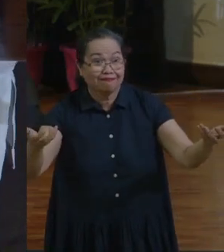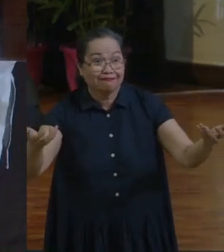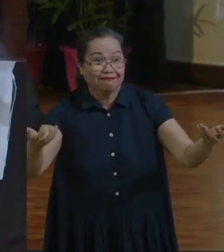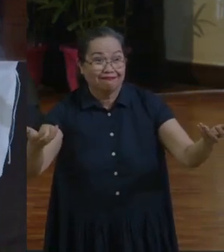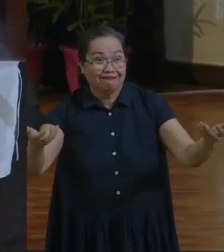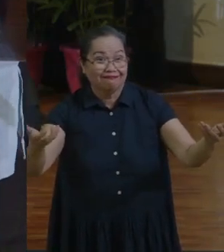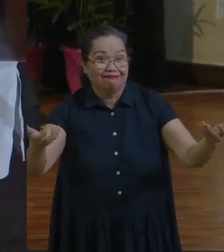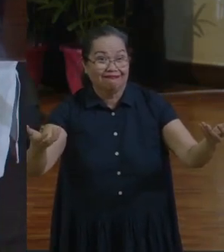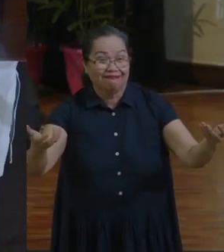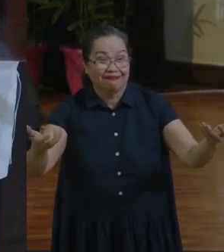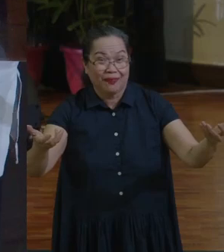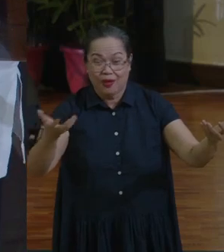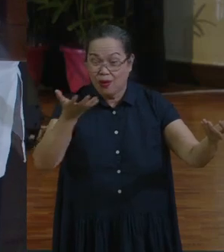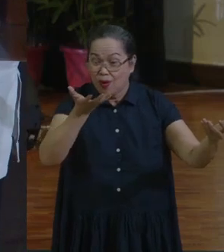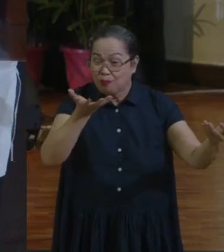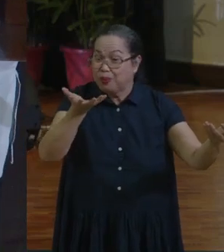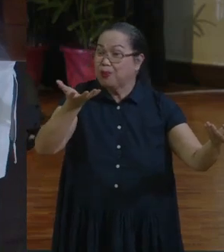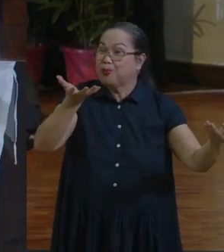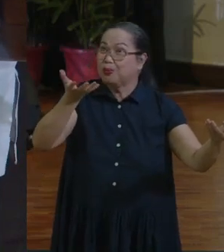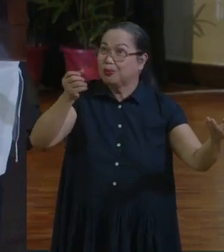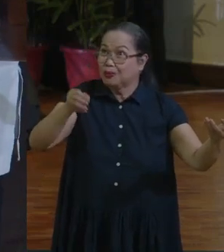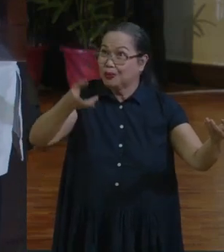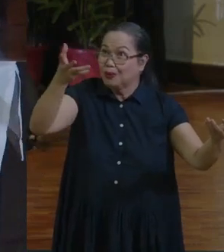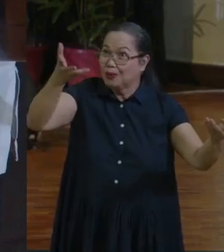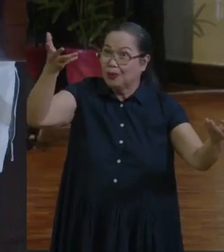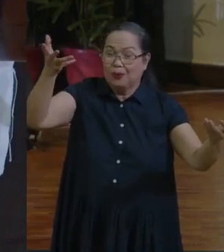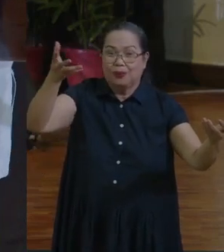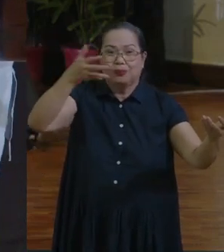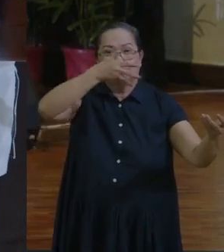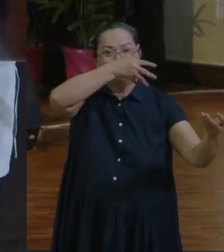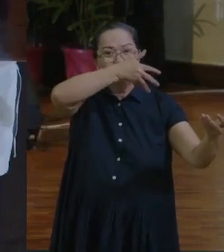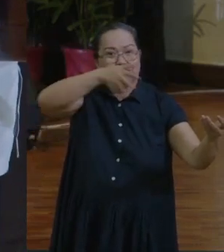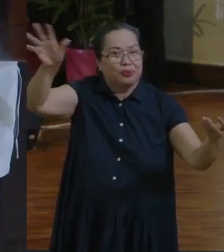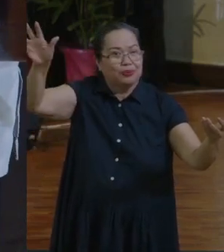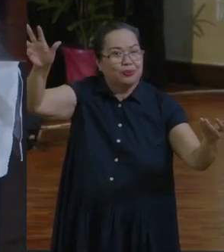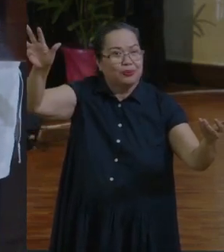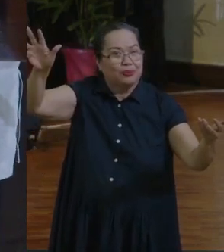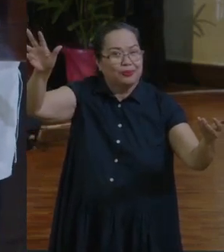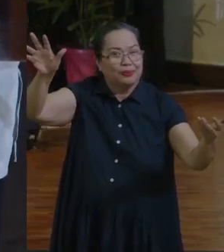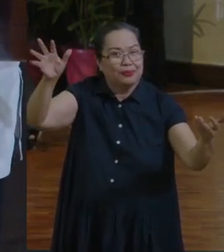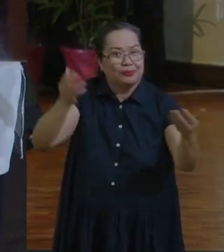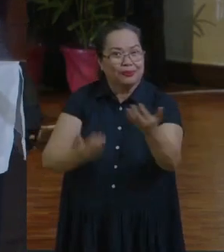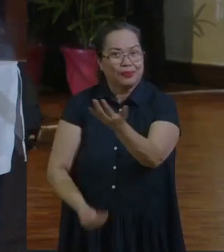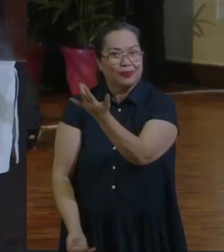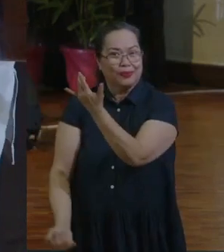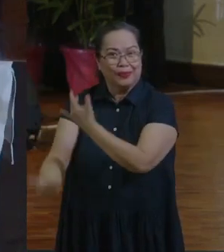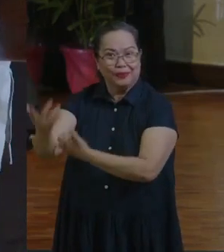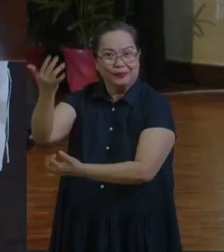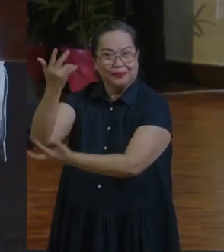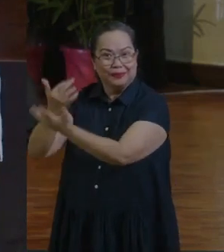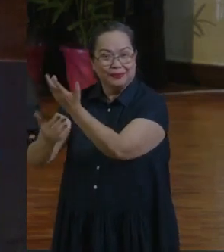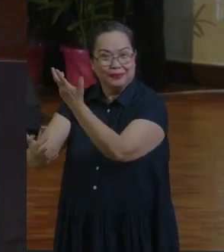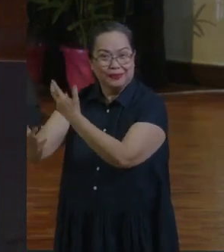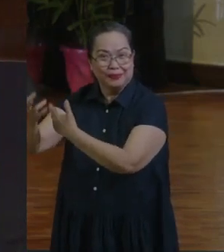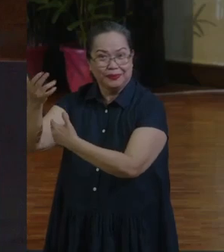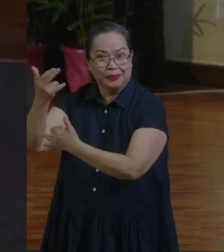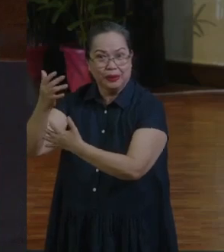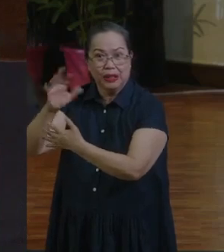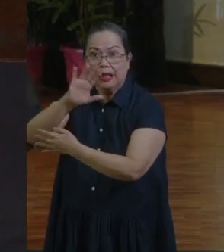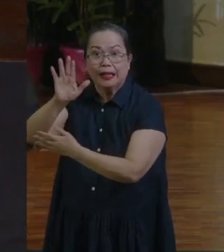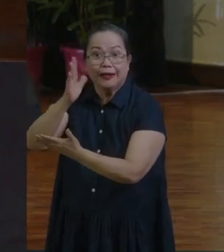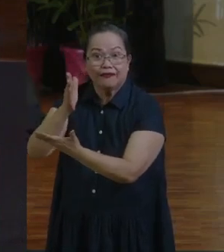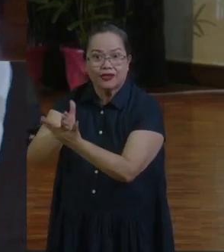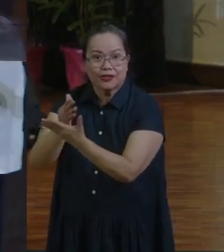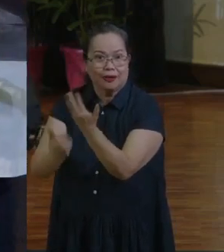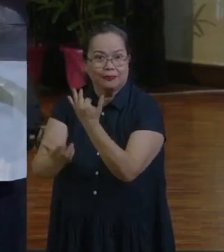habang ang chaff, ang mga hindi nananampalataya sa Kanya, but the chaff, He will burn with